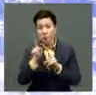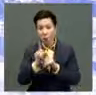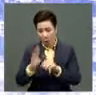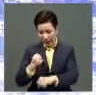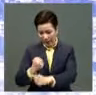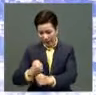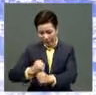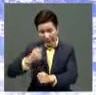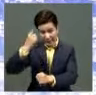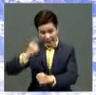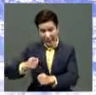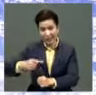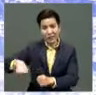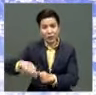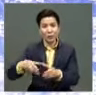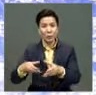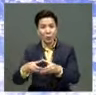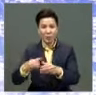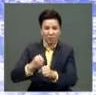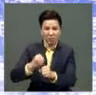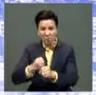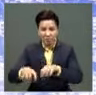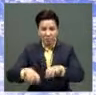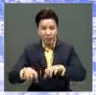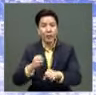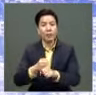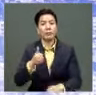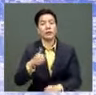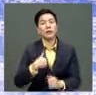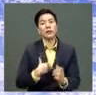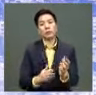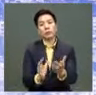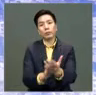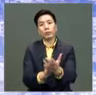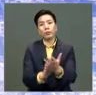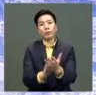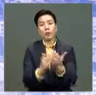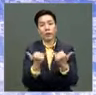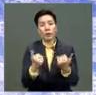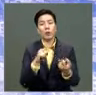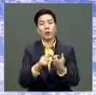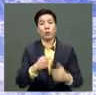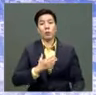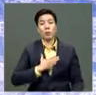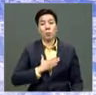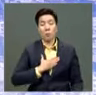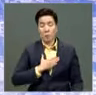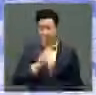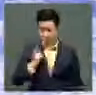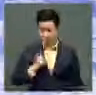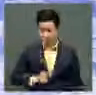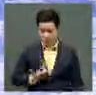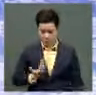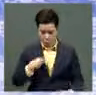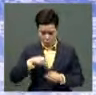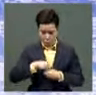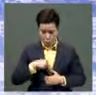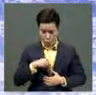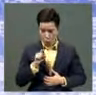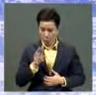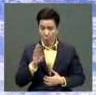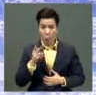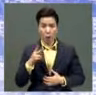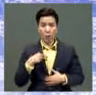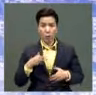านหรือคนที่อยู่ในพื้นที่ทำงานได้อย่างดีต้องขอชื่นชมผมเองที่อยู่ในฐานะที่เป็นอยู่ตรงสบคภาพ